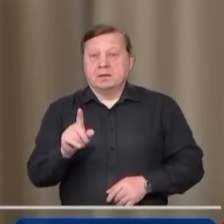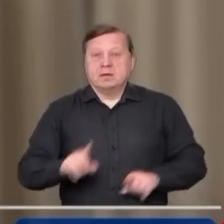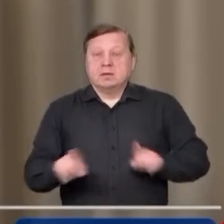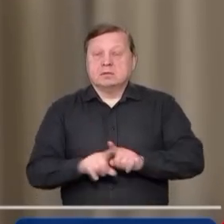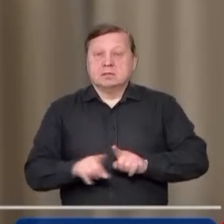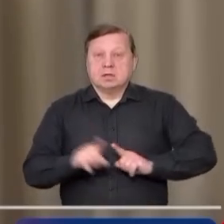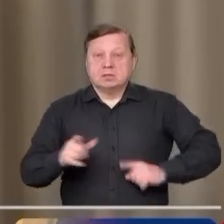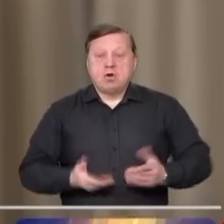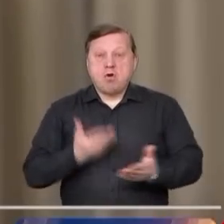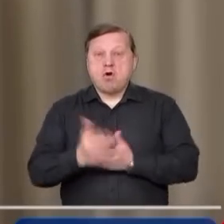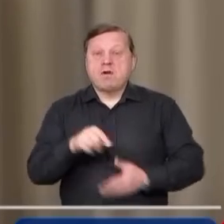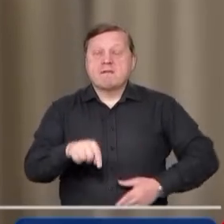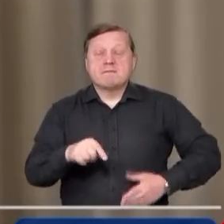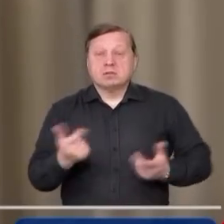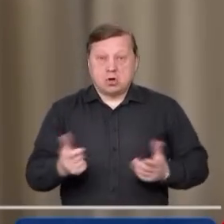w tej ofercie